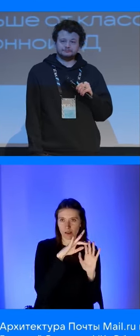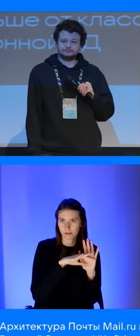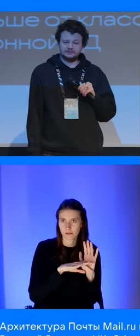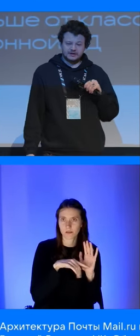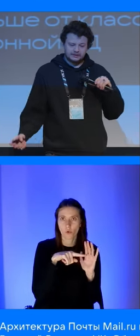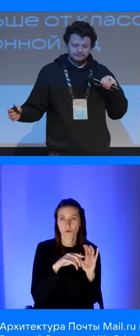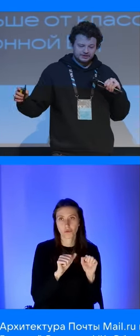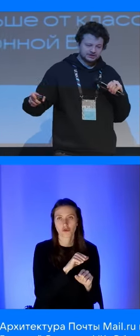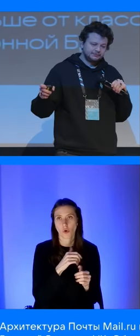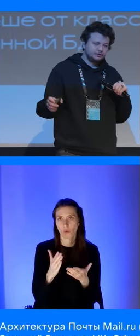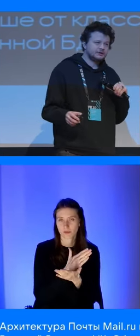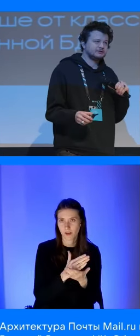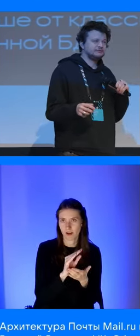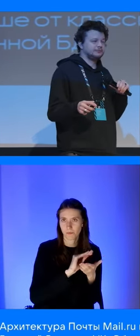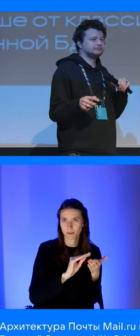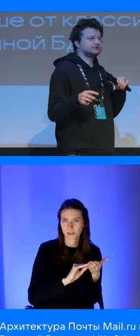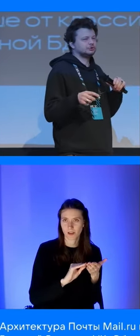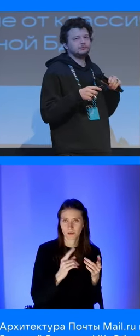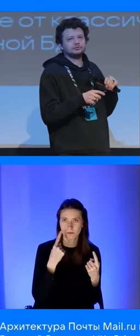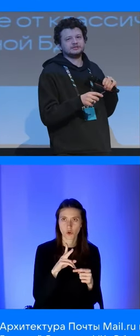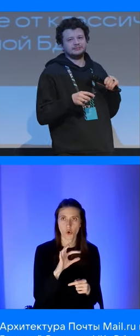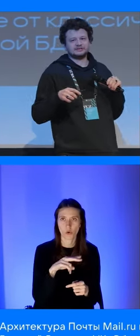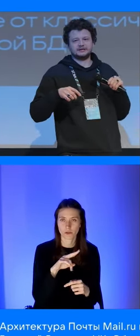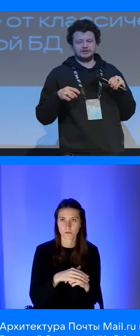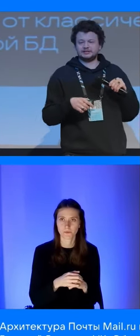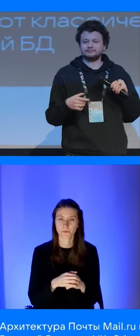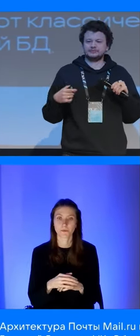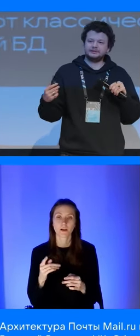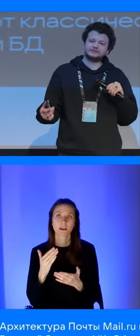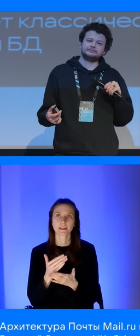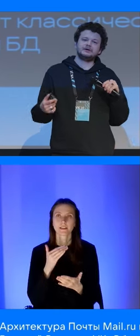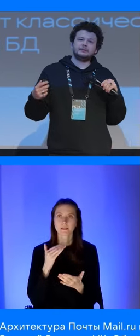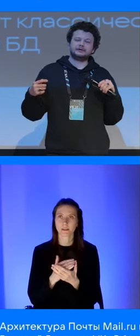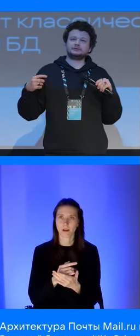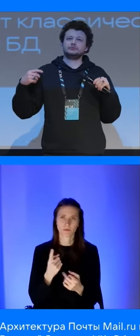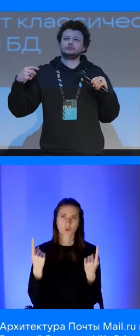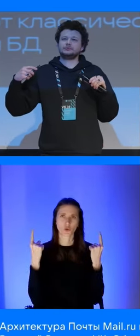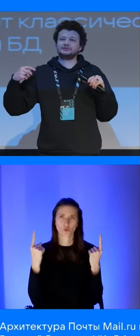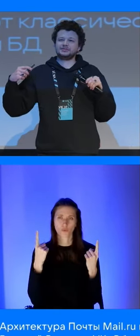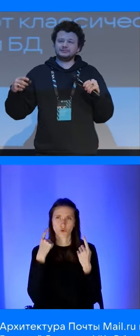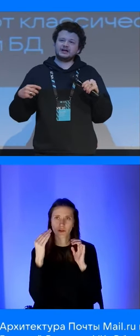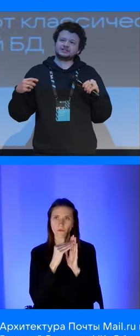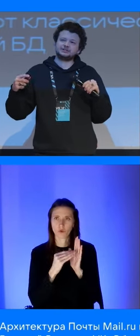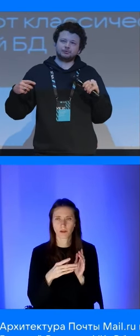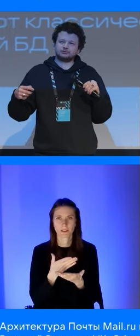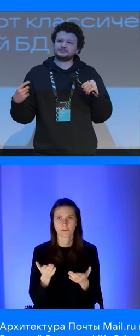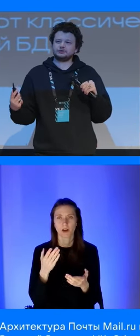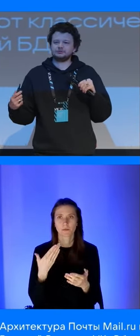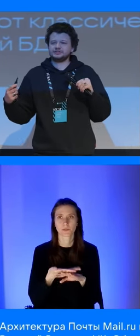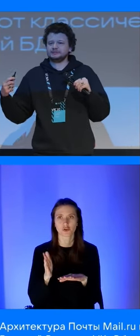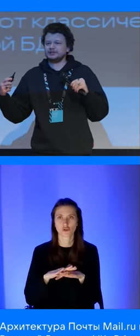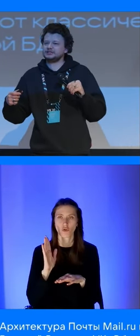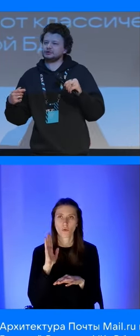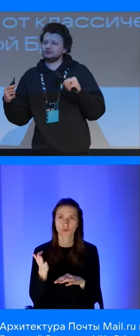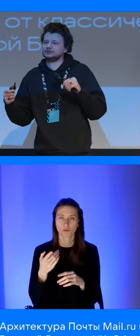Итого, на больших объемах вам тяжело будет заниматься каким-то альтером таблицам, поэтому чем дальше, чем больше у вас